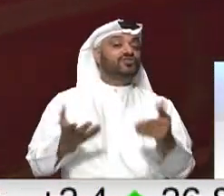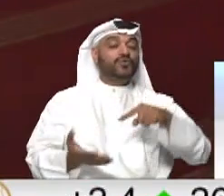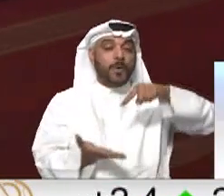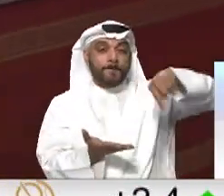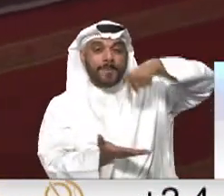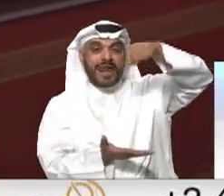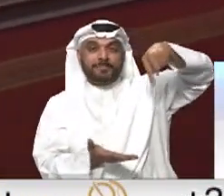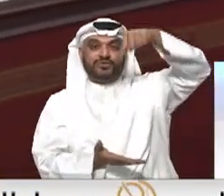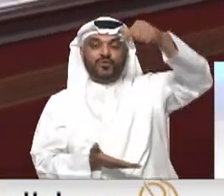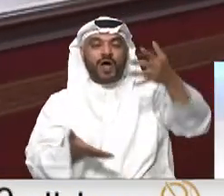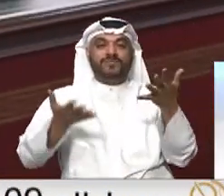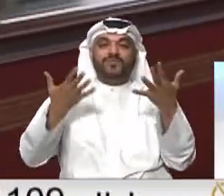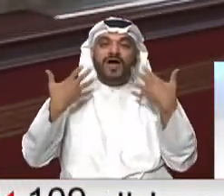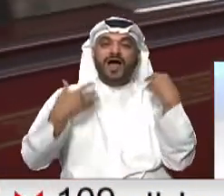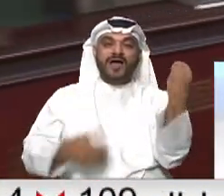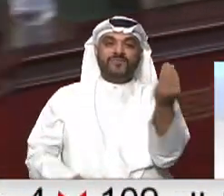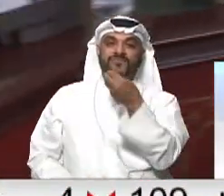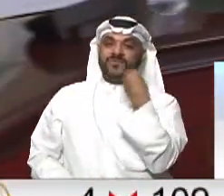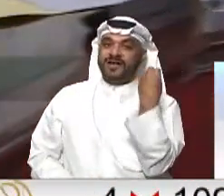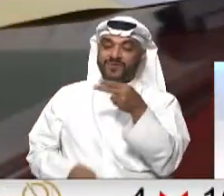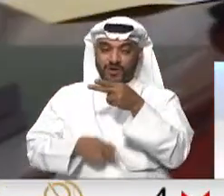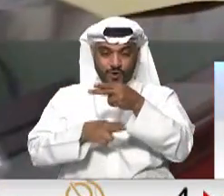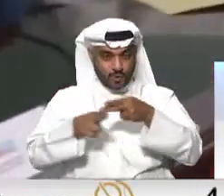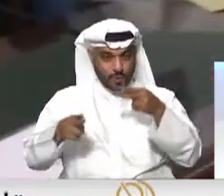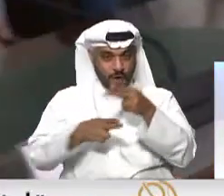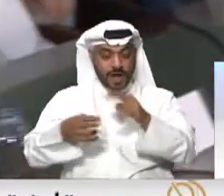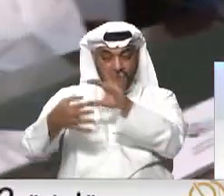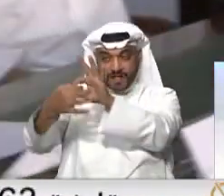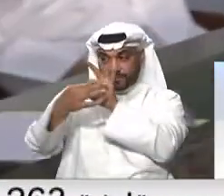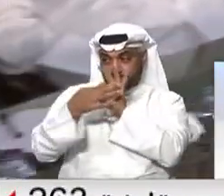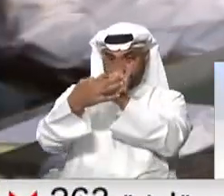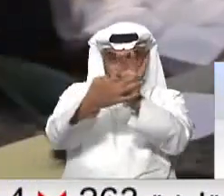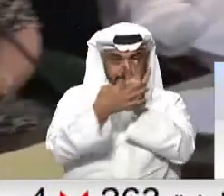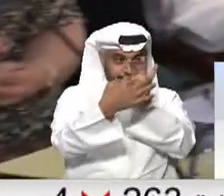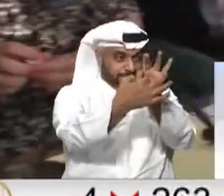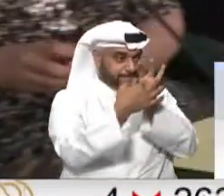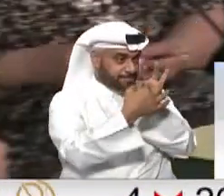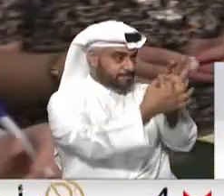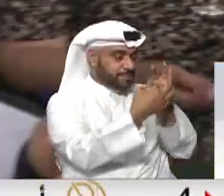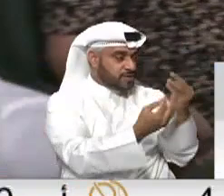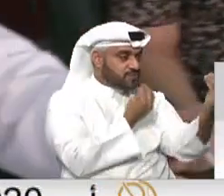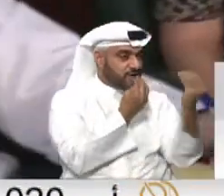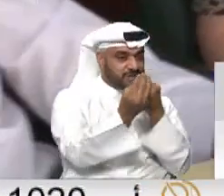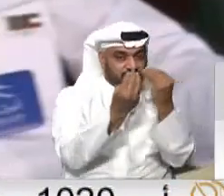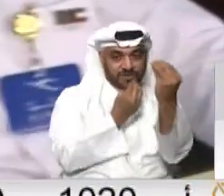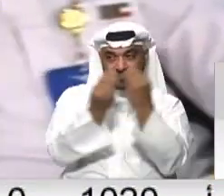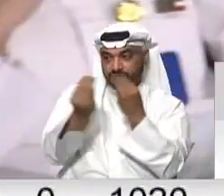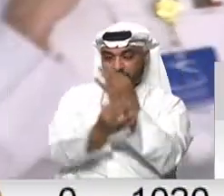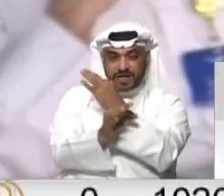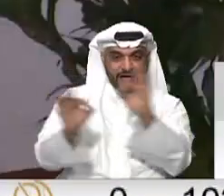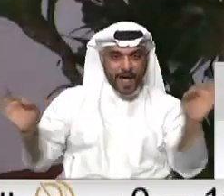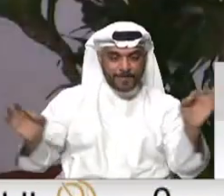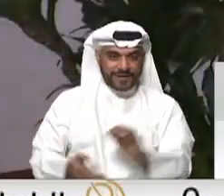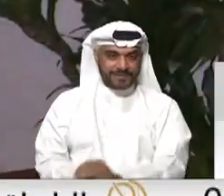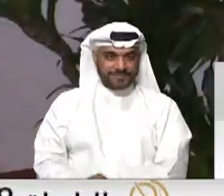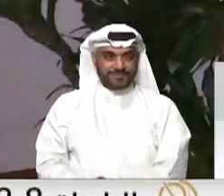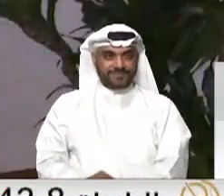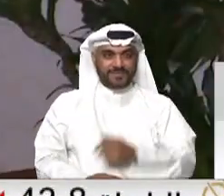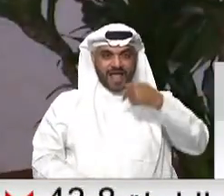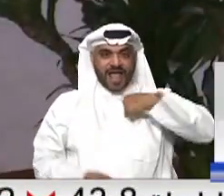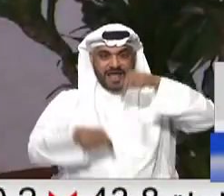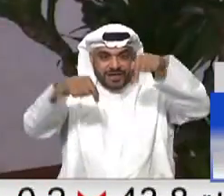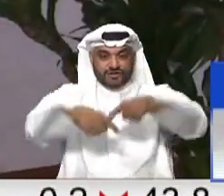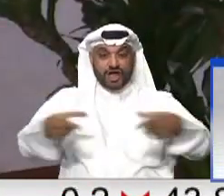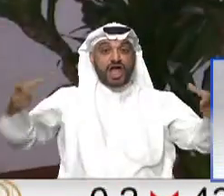دوله الكويت وذلك من خلال التنسيق والتشاور مع مختلف الجهات المعنيه اجتماع